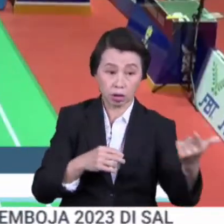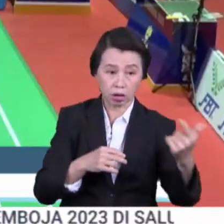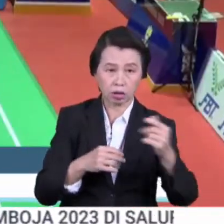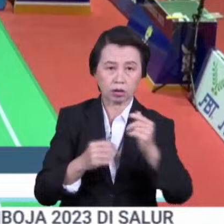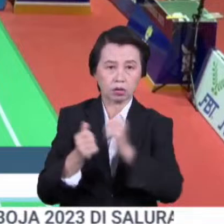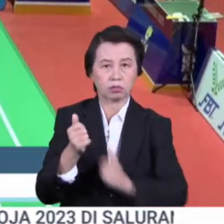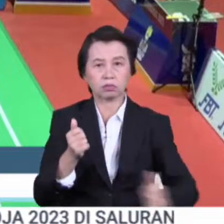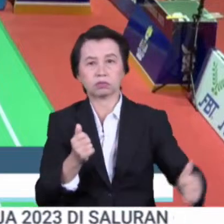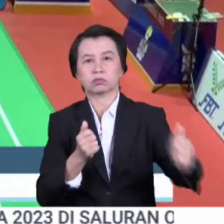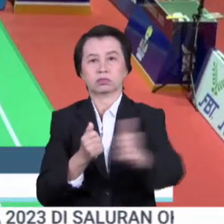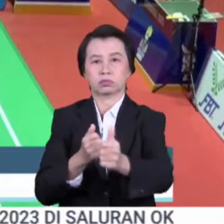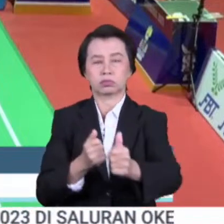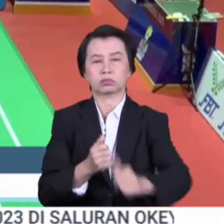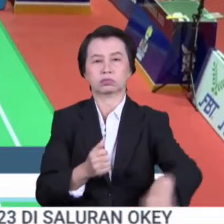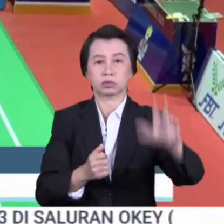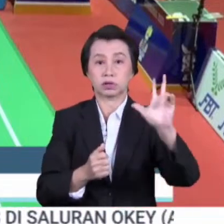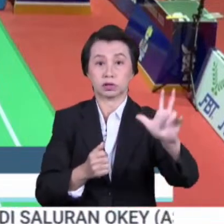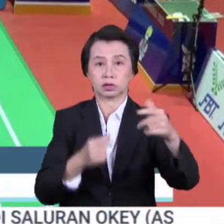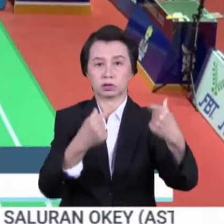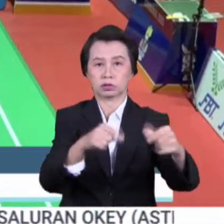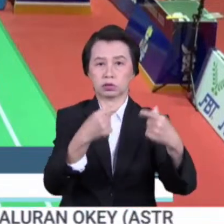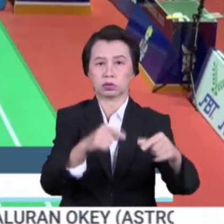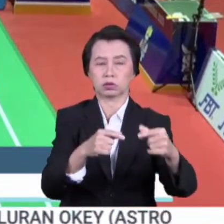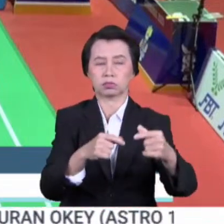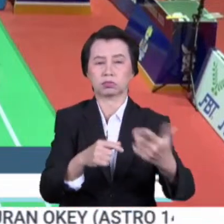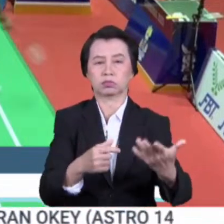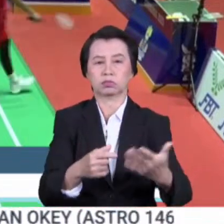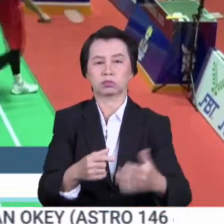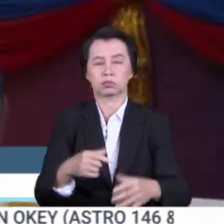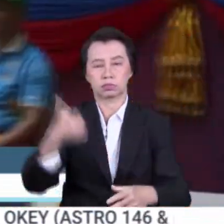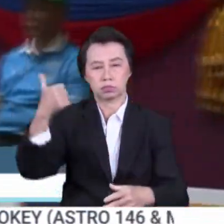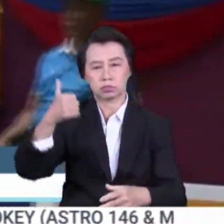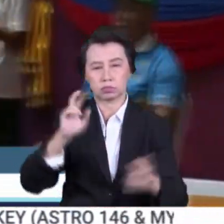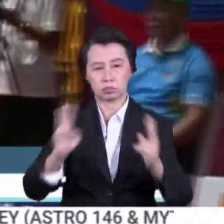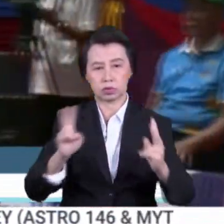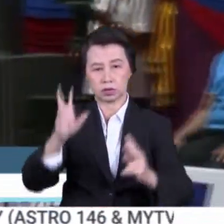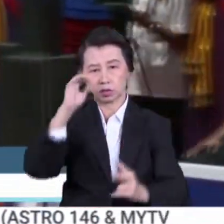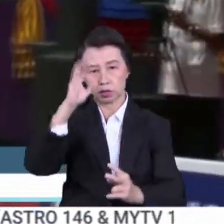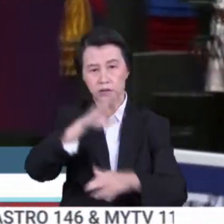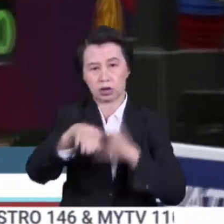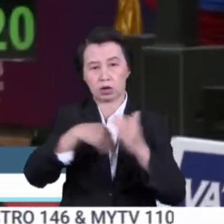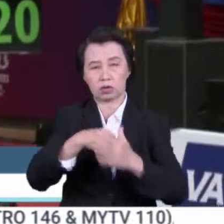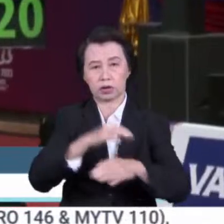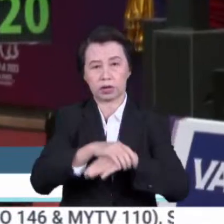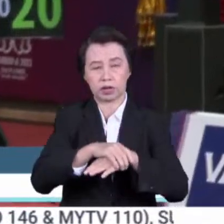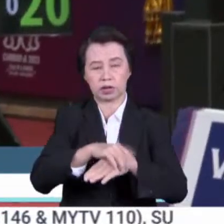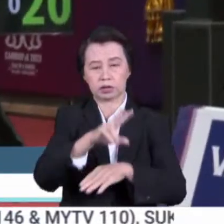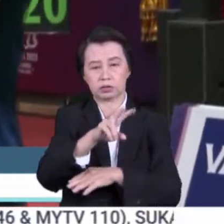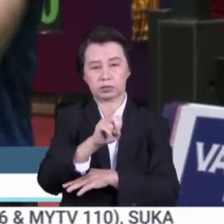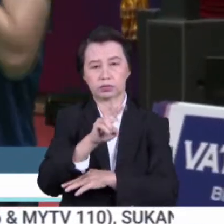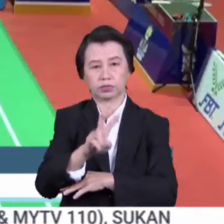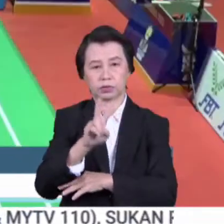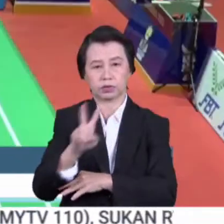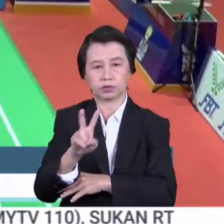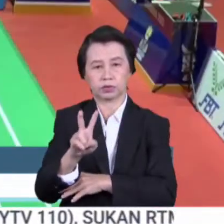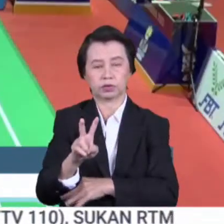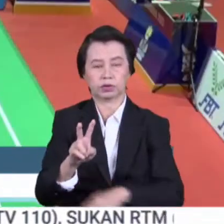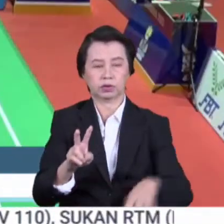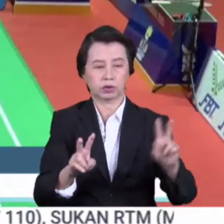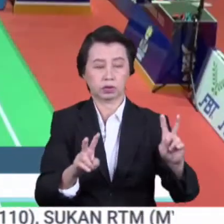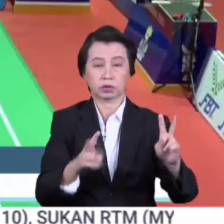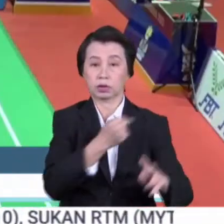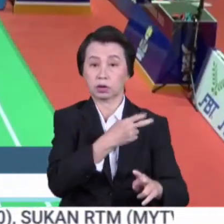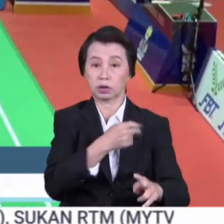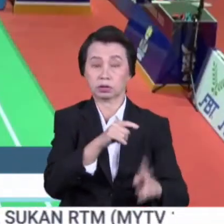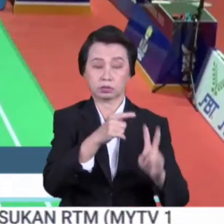bangkit kembali pada 3 perlawanan seterusnya. Juara bergula lelaki All England 2022 Muhammad Shohibul Fikri